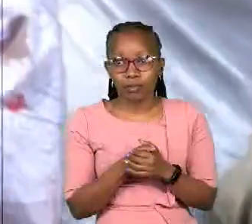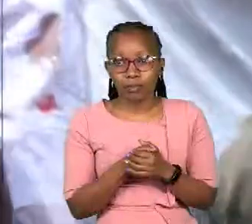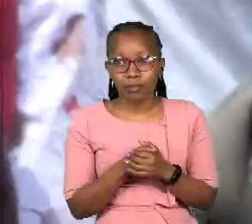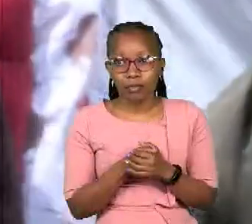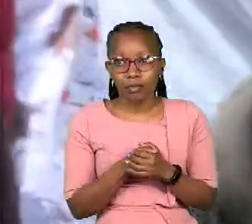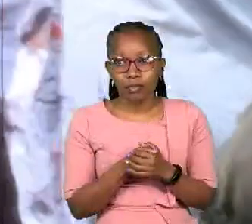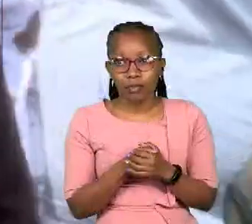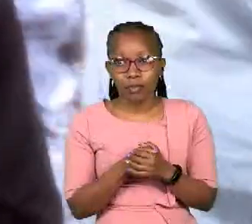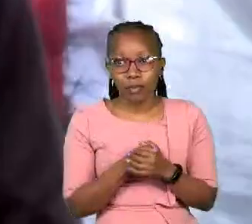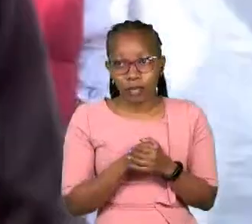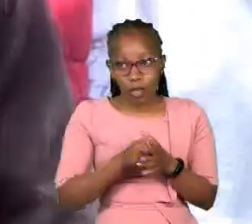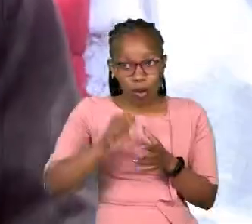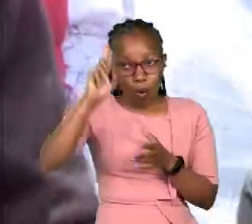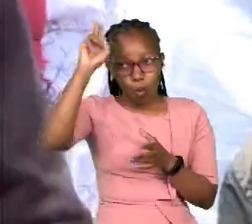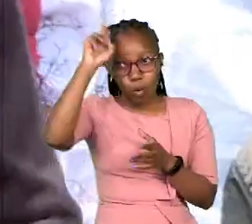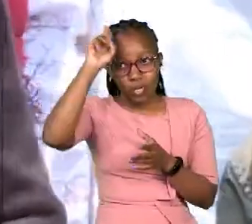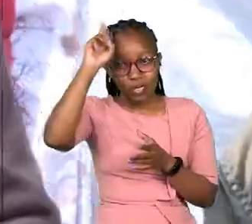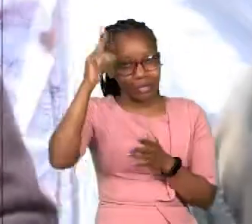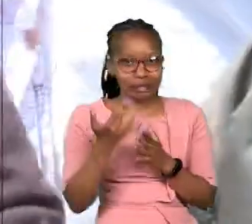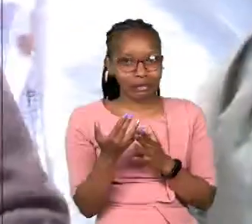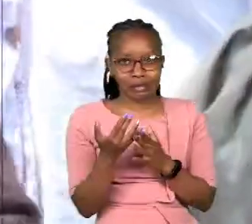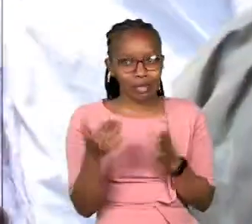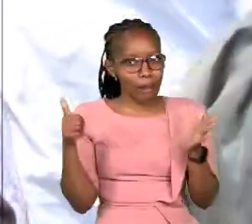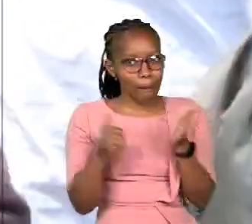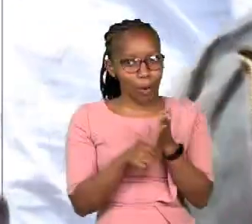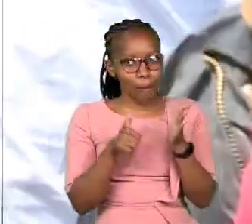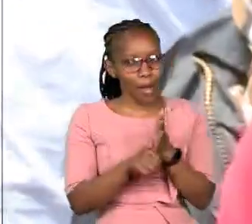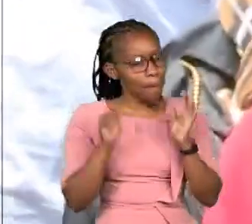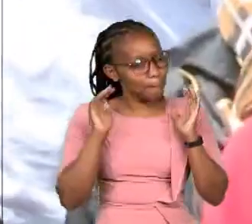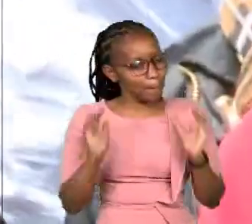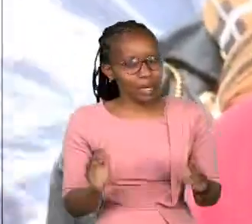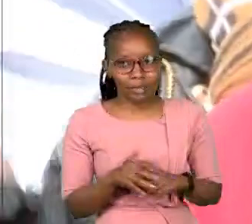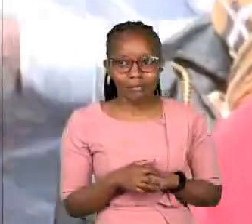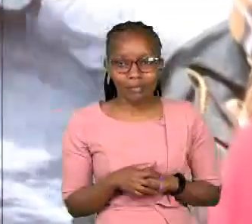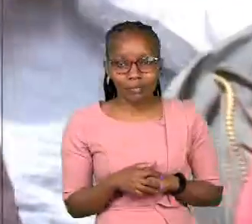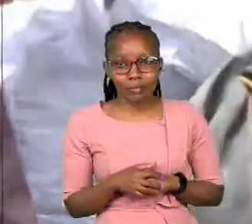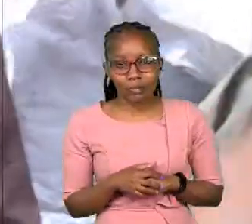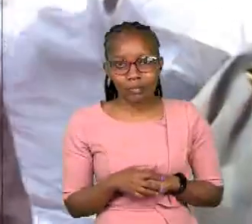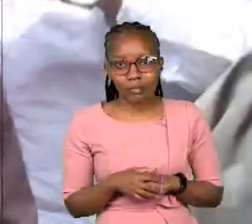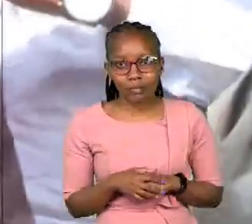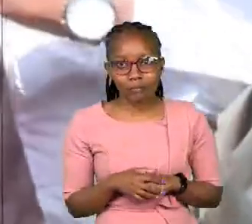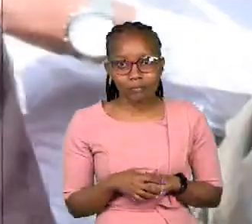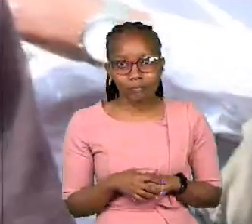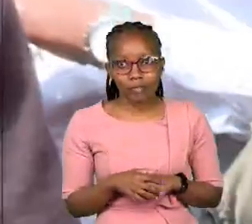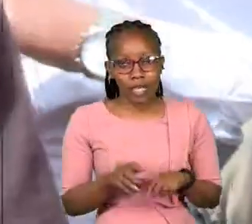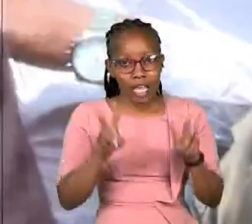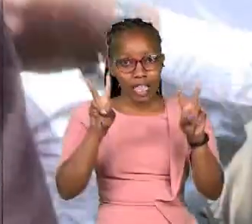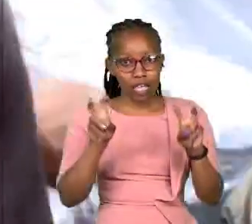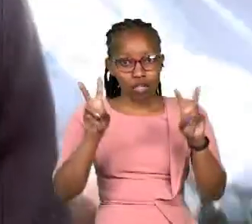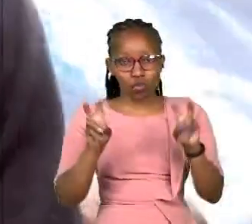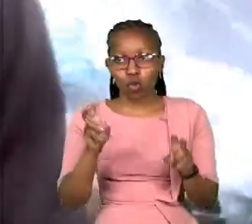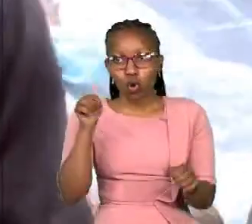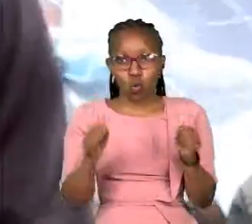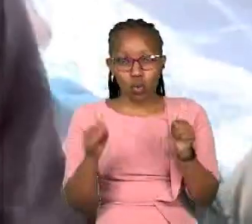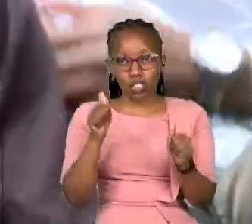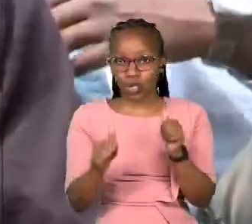pengine idara ya polisi ina dukuduku kubwa ambalo linafaa kutatuliwa haswa kutoka kwa maswala ambayo wanaweza